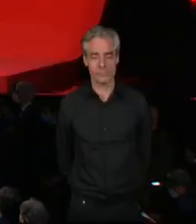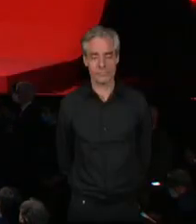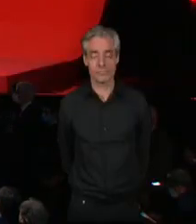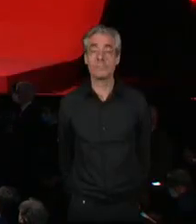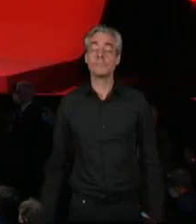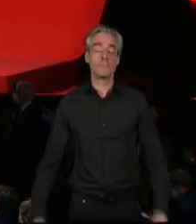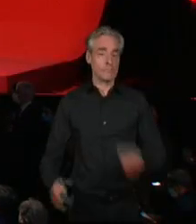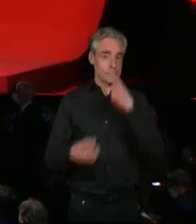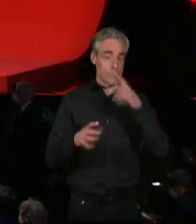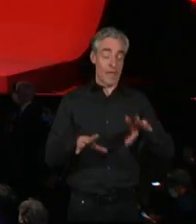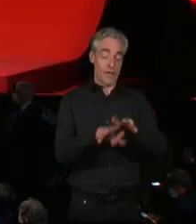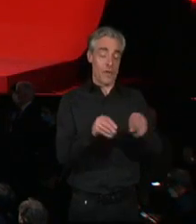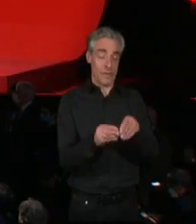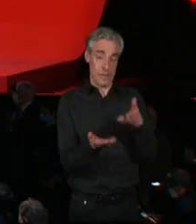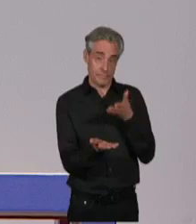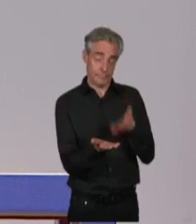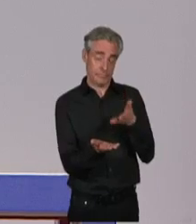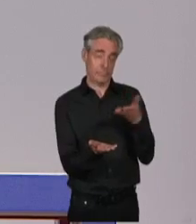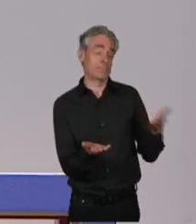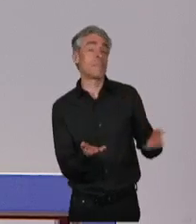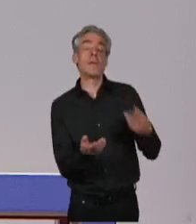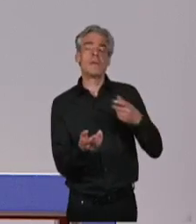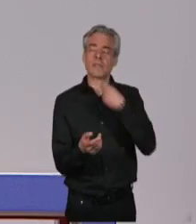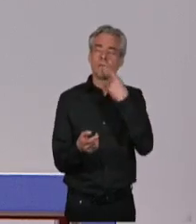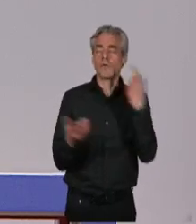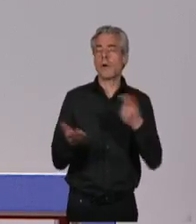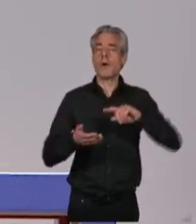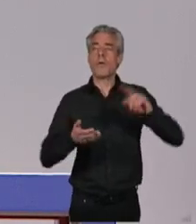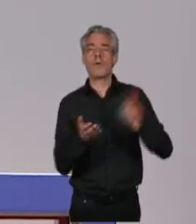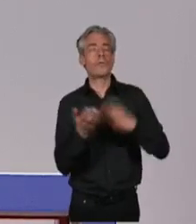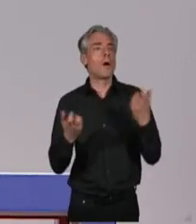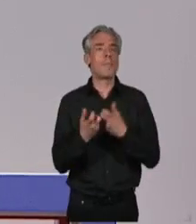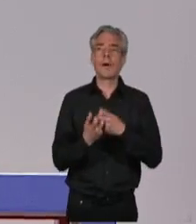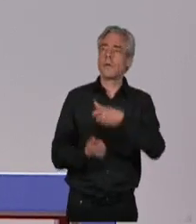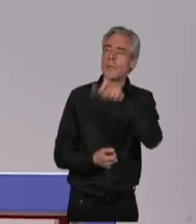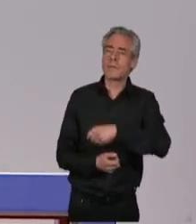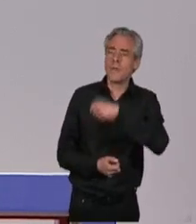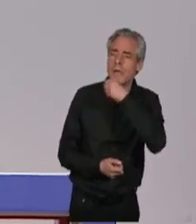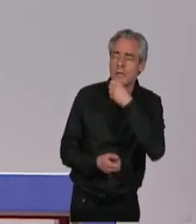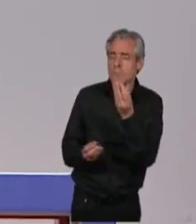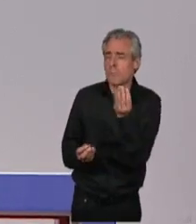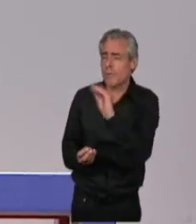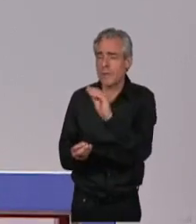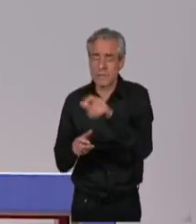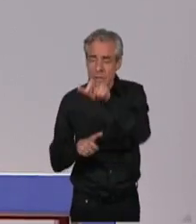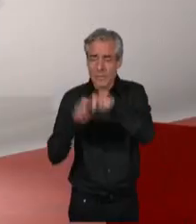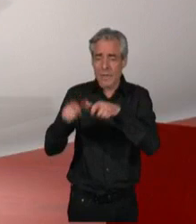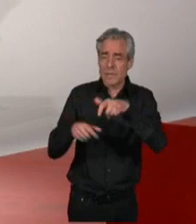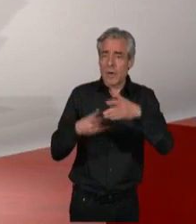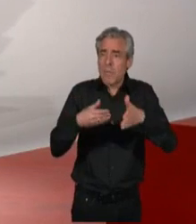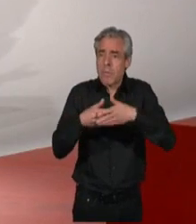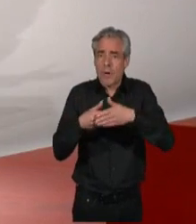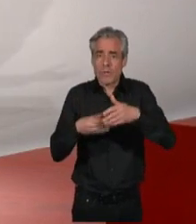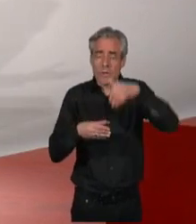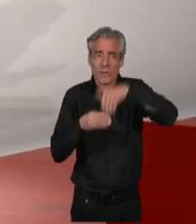Le sens de la famille, c'est aussi le droit d'aller embrasser nos aînés et d'accompagner nos